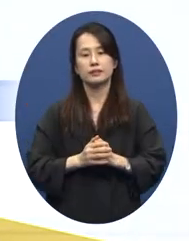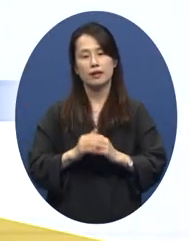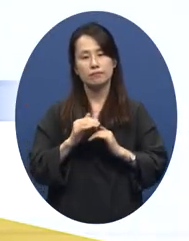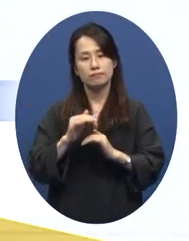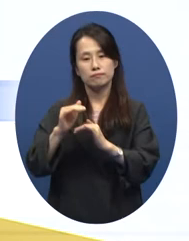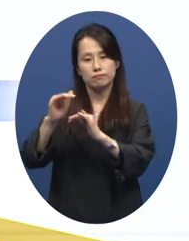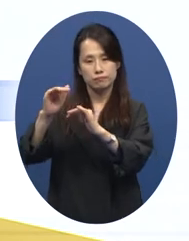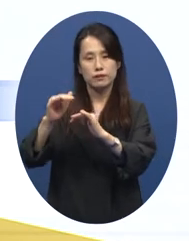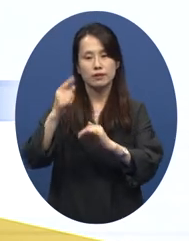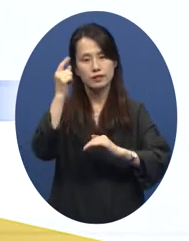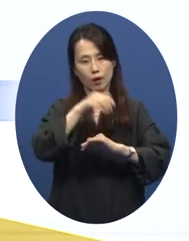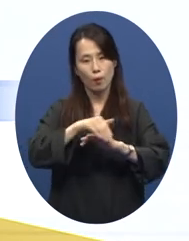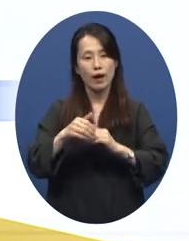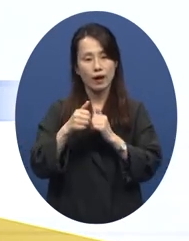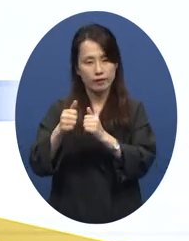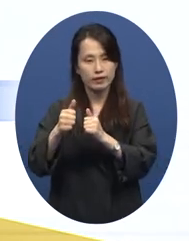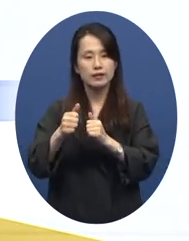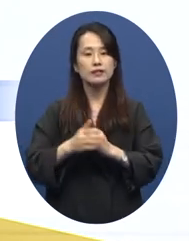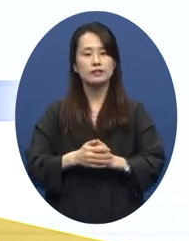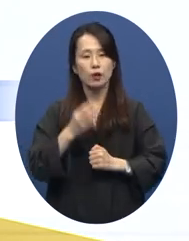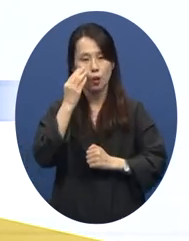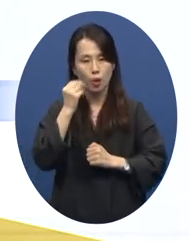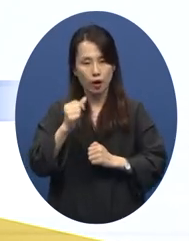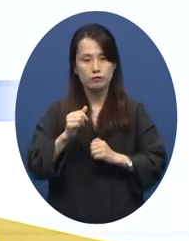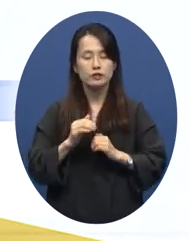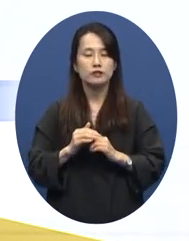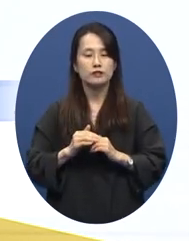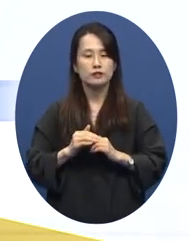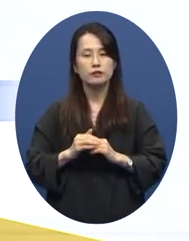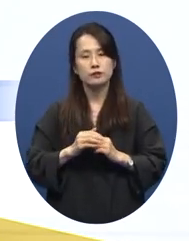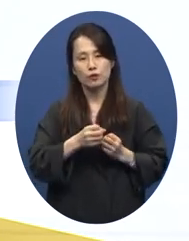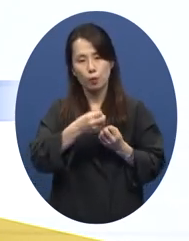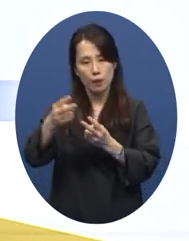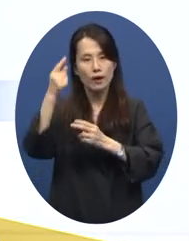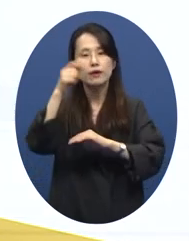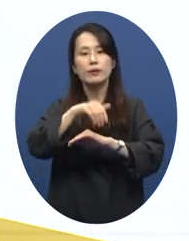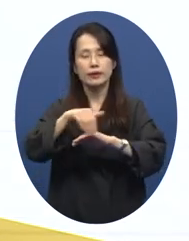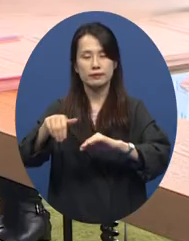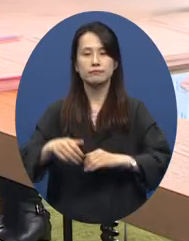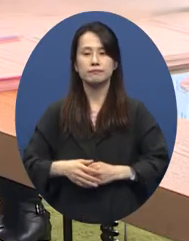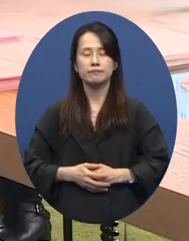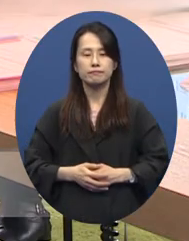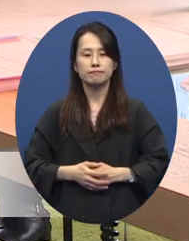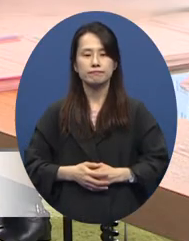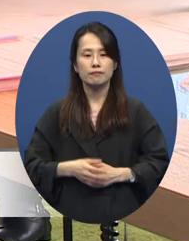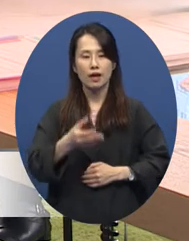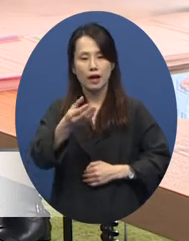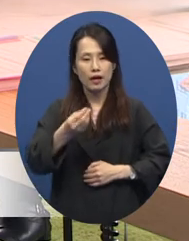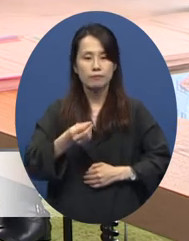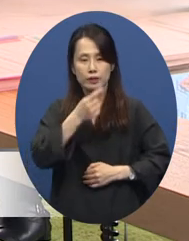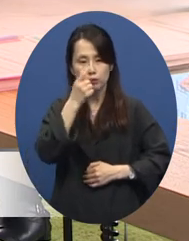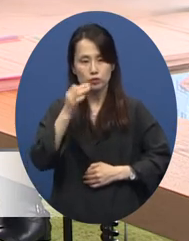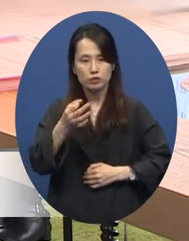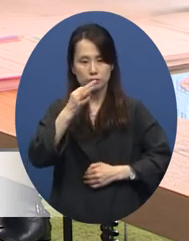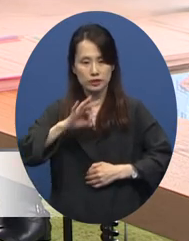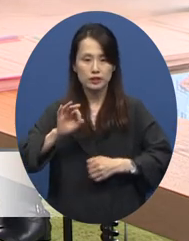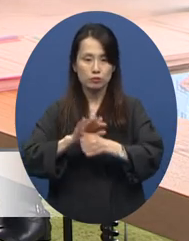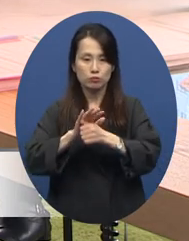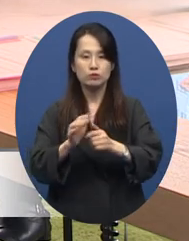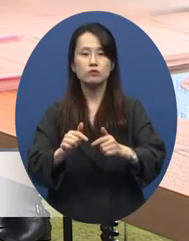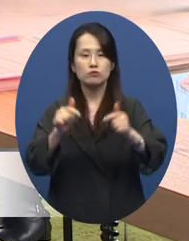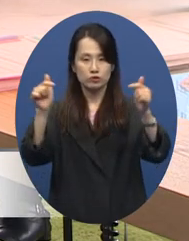호를 연차별 공급 계획에 따라서 차질 없이 추진해 나가겠습니다. 임대보증금 이자